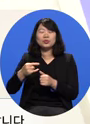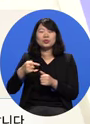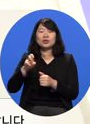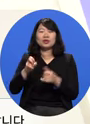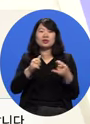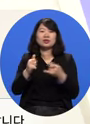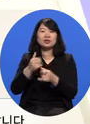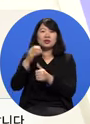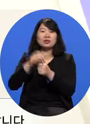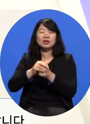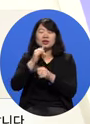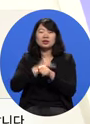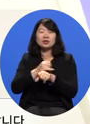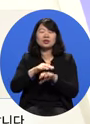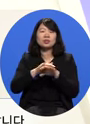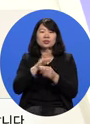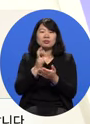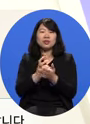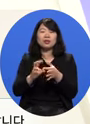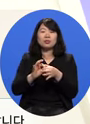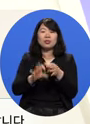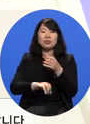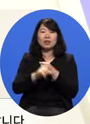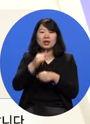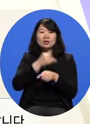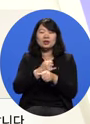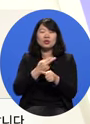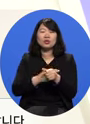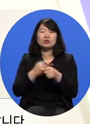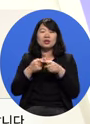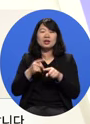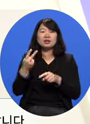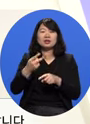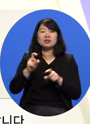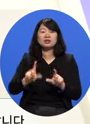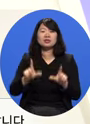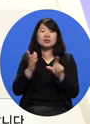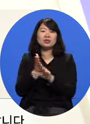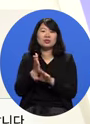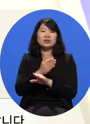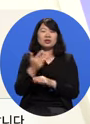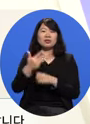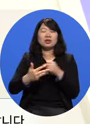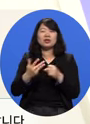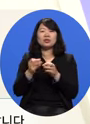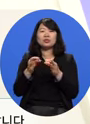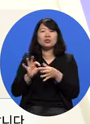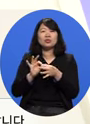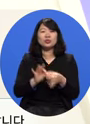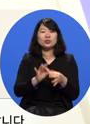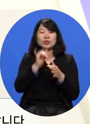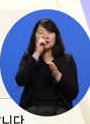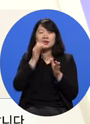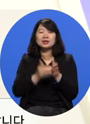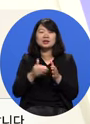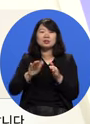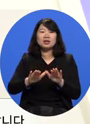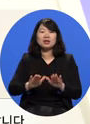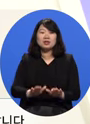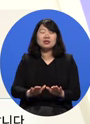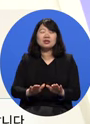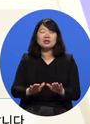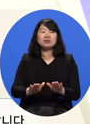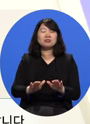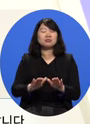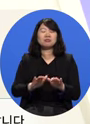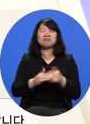로드 베 포함됐다는 거구요 또 교원 평가 가 지금 2010년도부터 8년간 진행됐지만 이미 현장에서 사형선고를